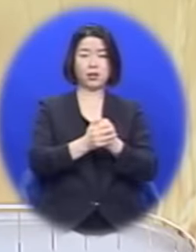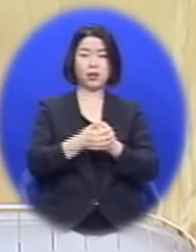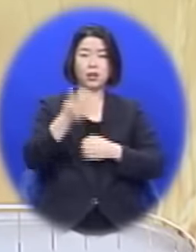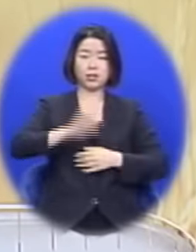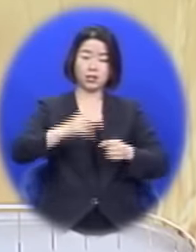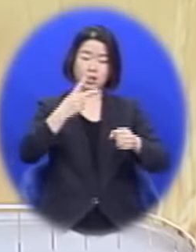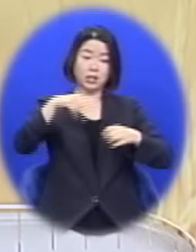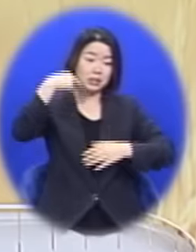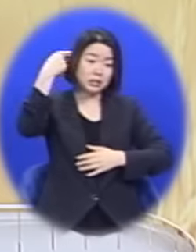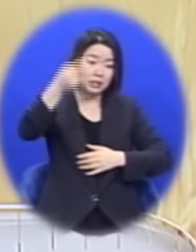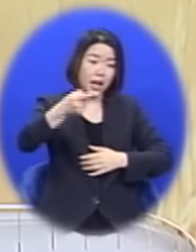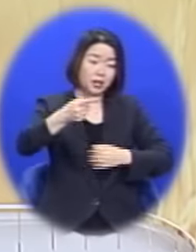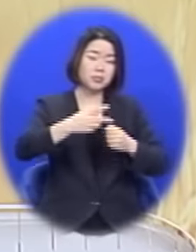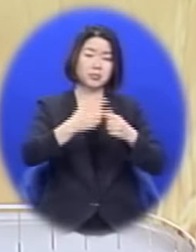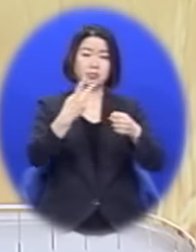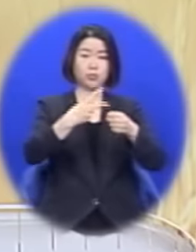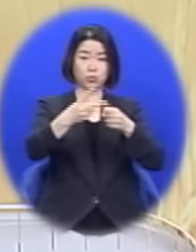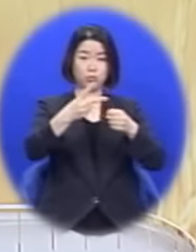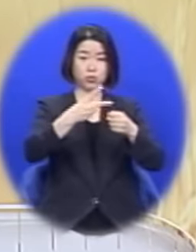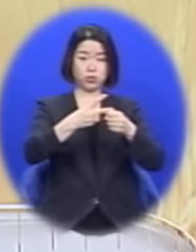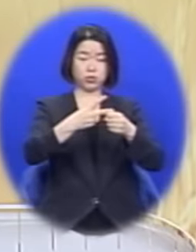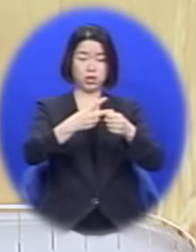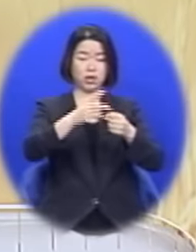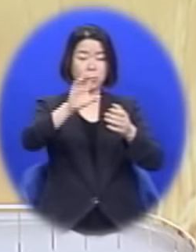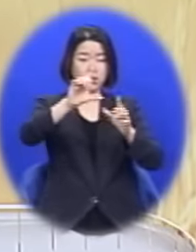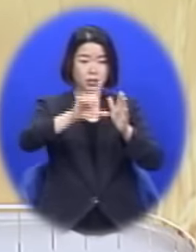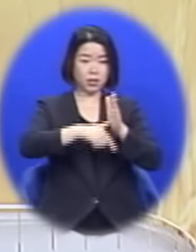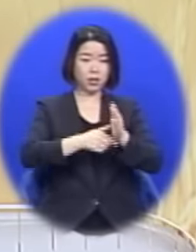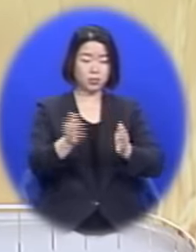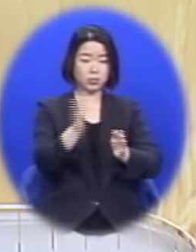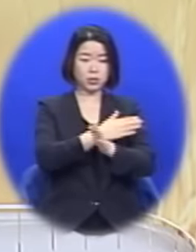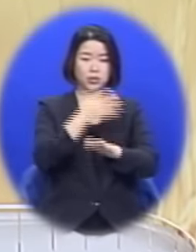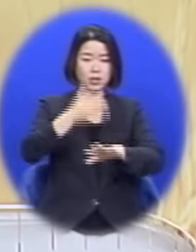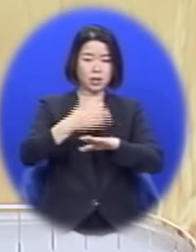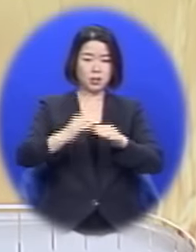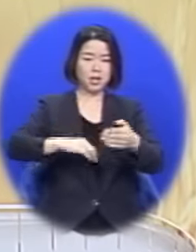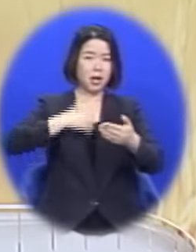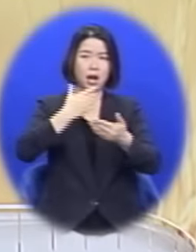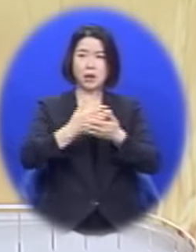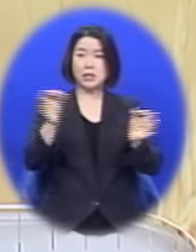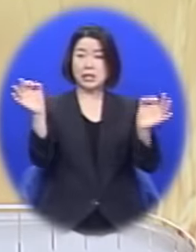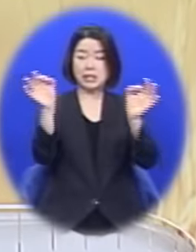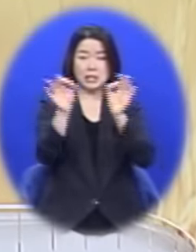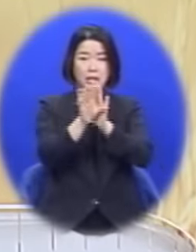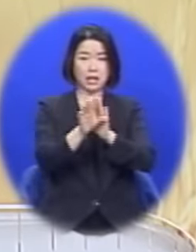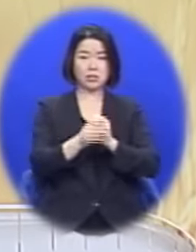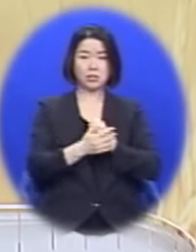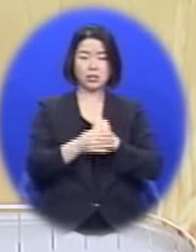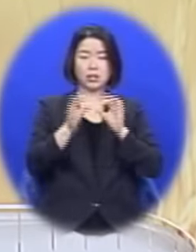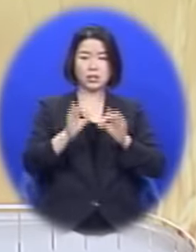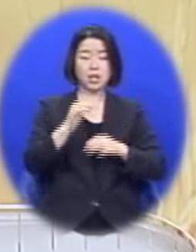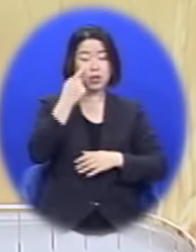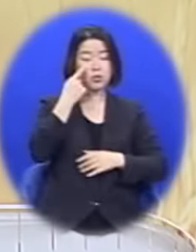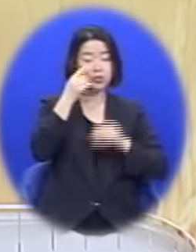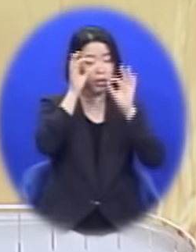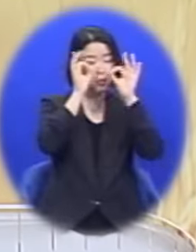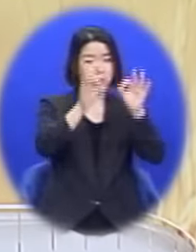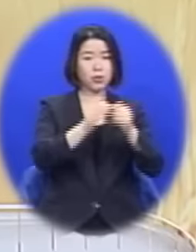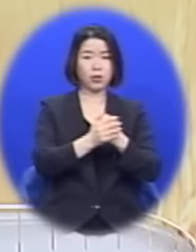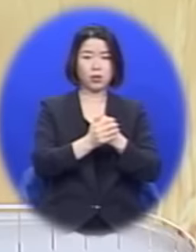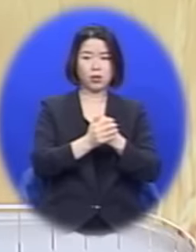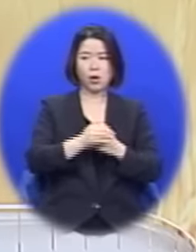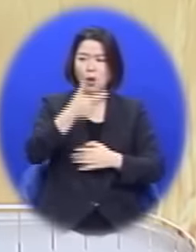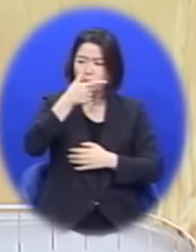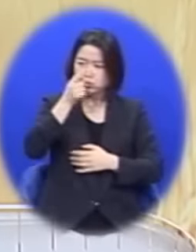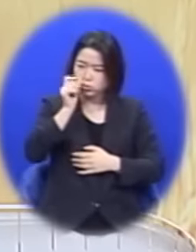번째 해부터는요 감사와 감격은 싹 사라지고 이제는 눈에 보여요.